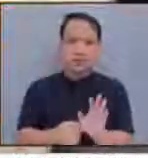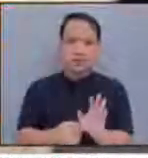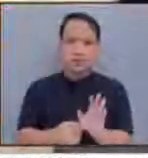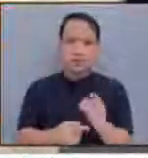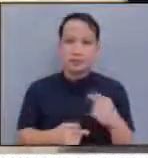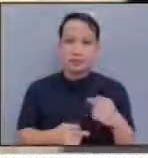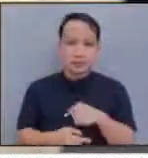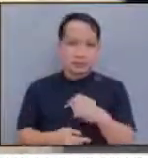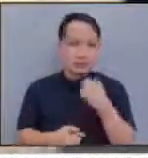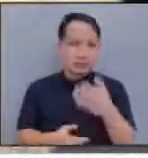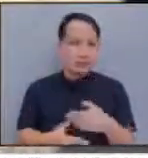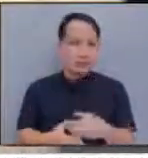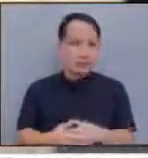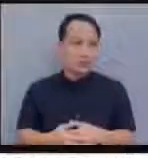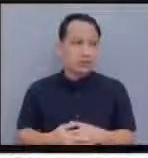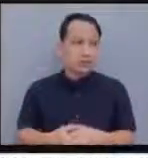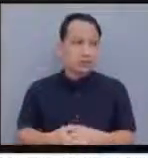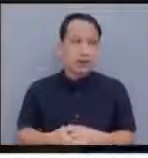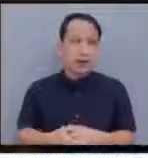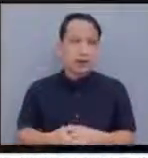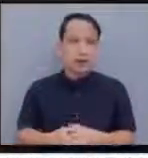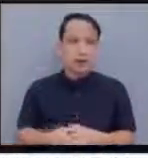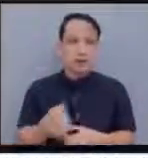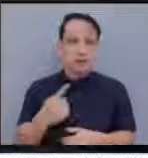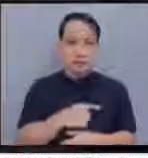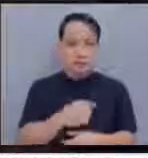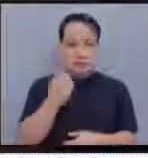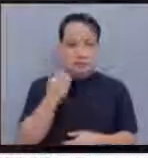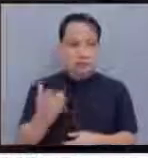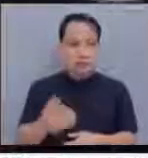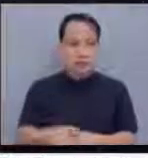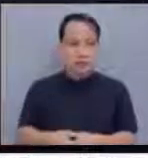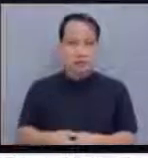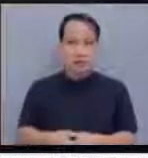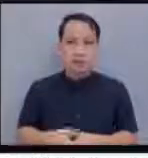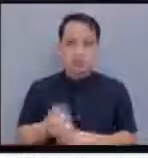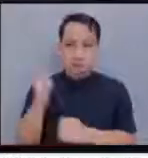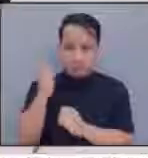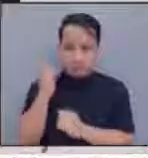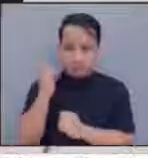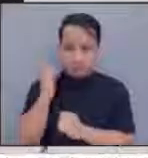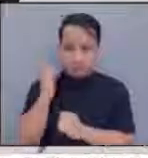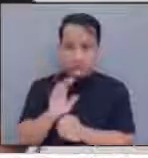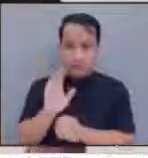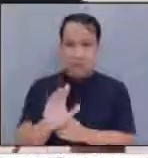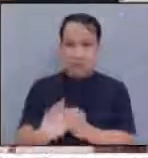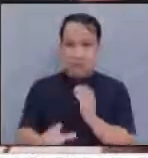ng bagong administrasyon, bagong pag-asa rin ang naghihintay para sa bawat Pilipino.